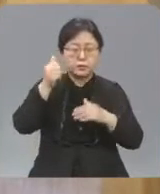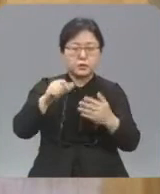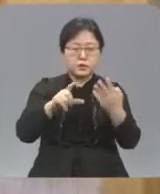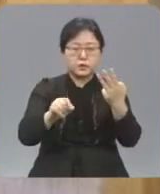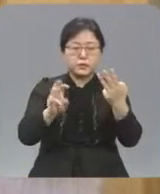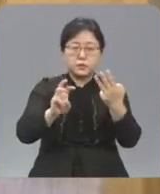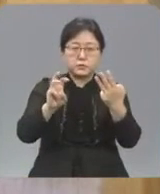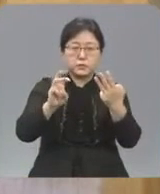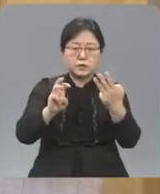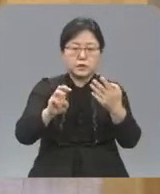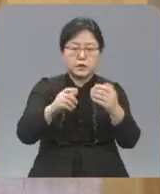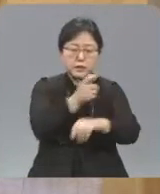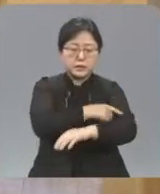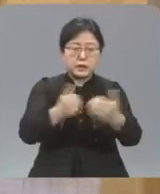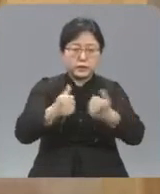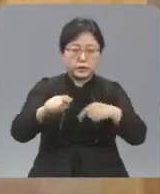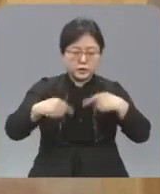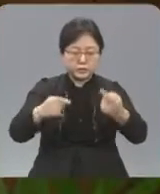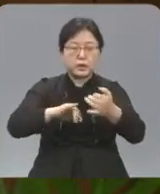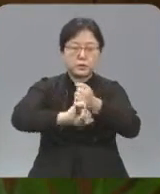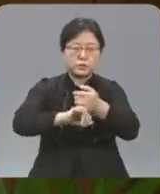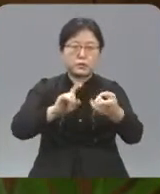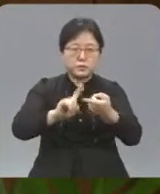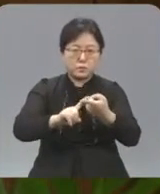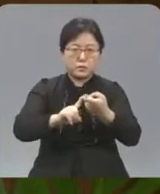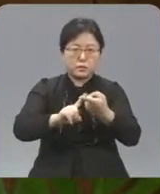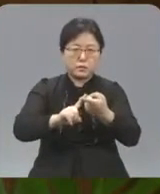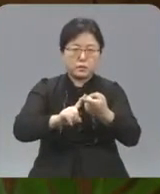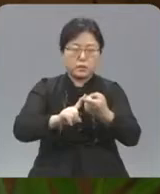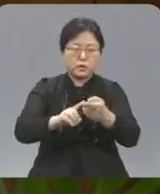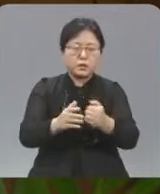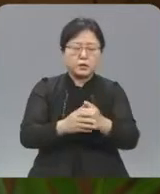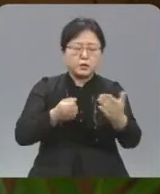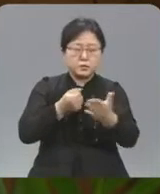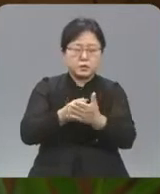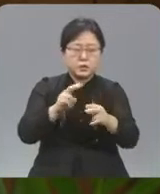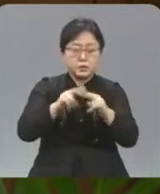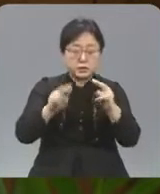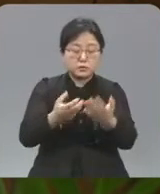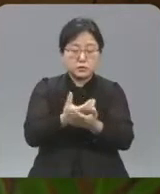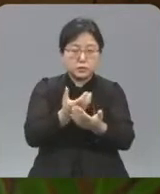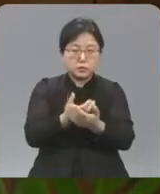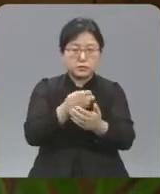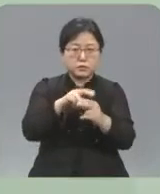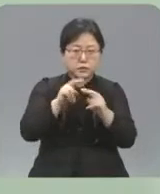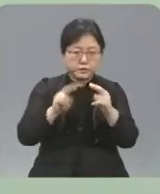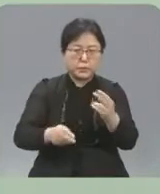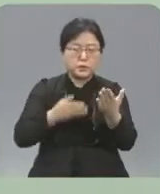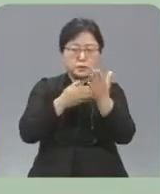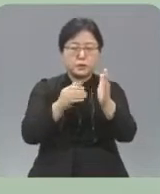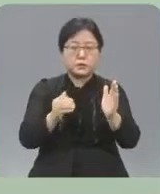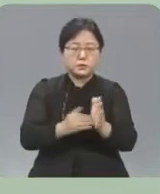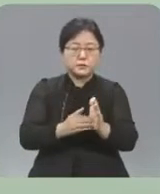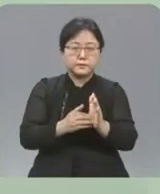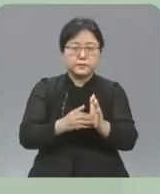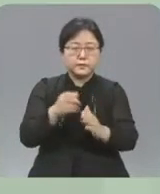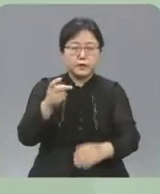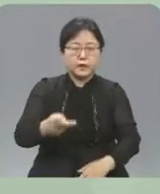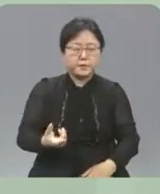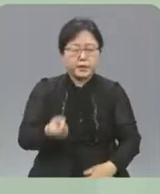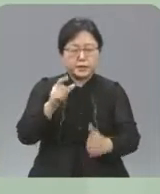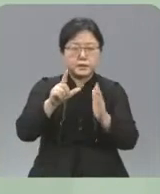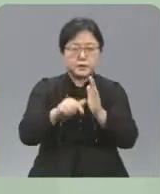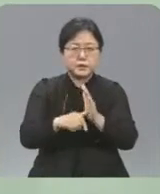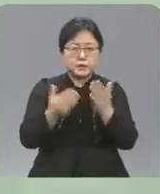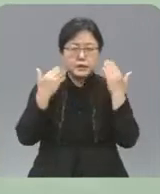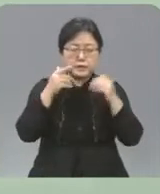30일 이사회에 참석해 약속한 대로 이사회의 불신임 결정에 따라 사직서를 내고 사임해 줄 것을 촉구했습니다. 또 빠른 시일